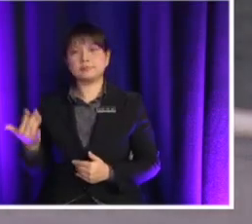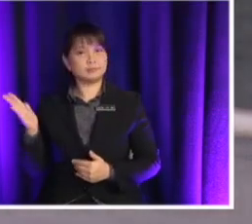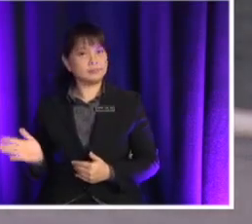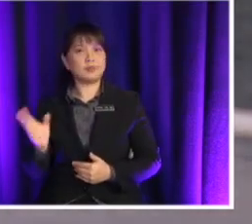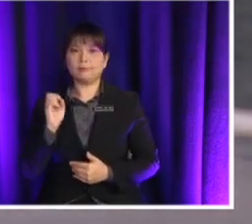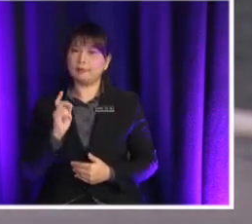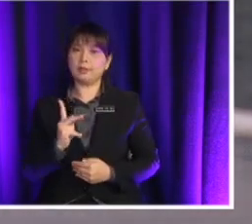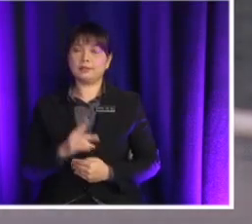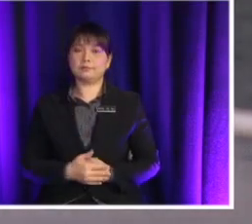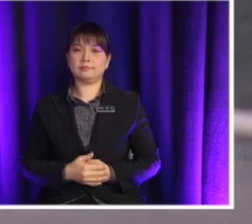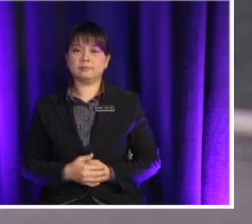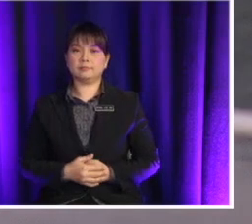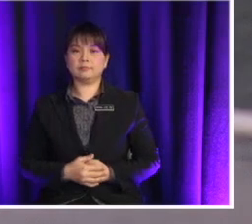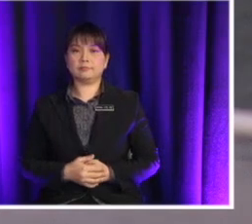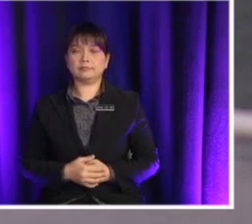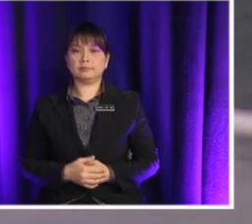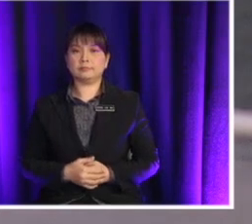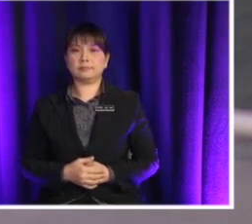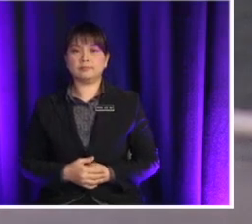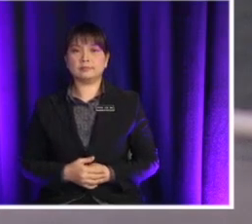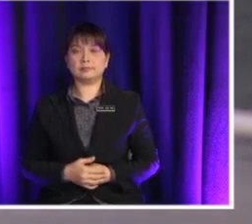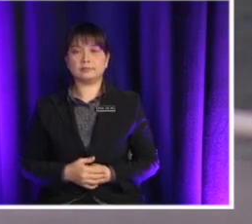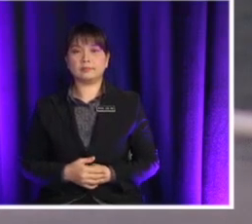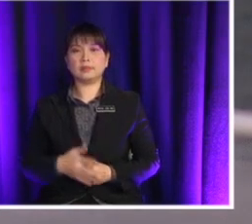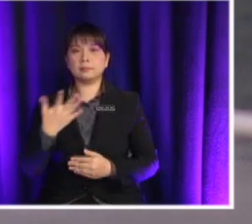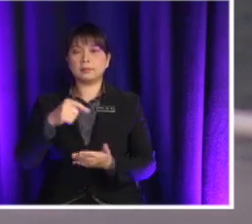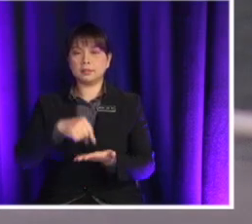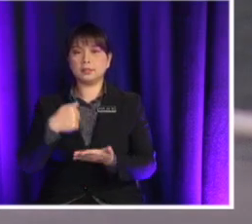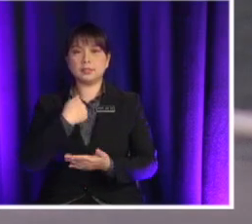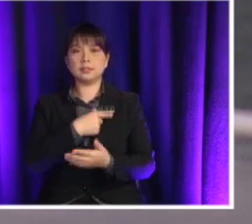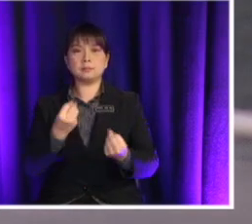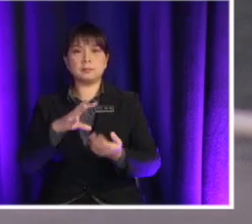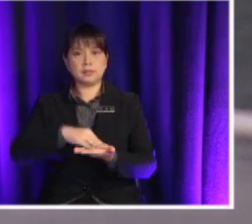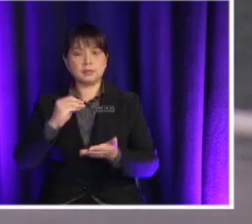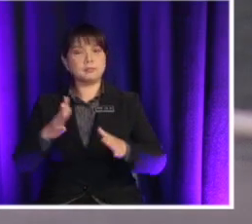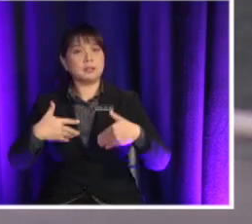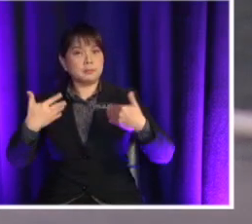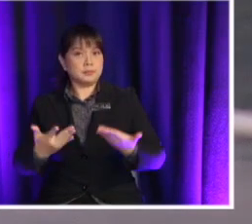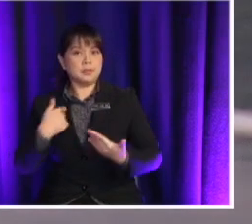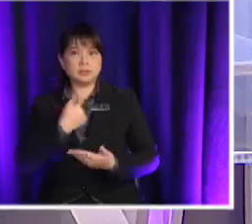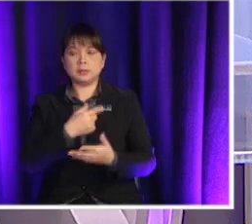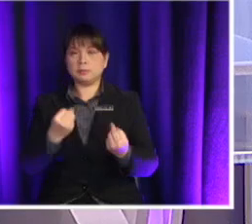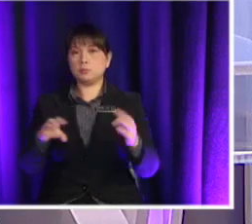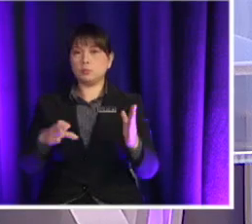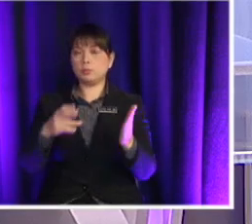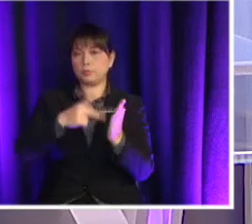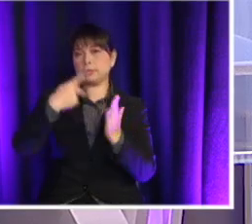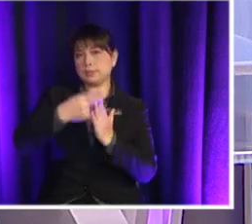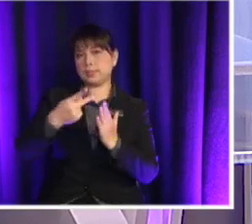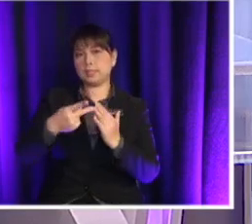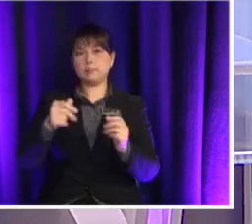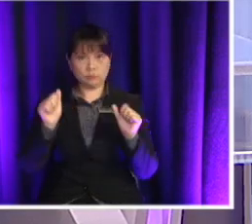Okey, pandai Aiman. Jadi cikgu, Ya. lepas ni kita nak belajar macam mana kita nak buat tentang projek kita pada hari ini. Boleh cikgu?